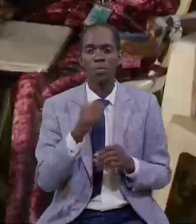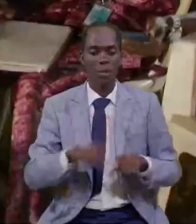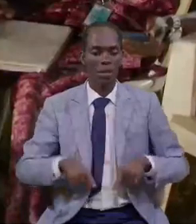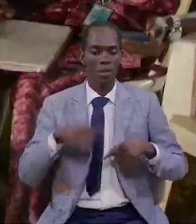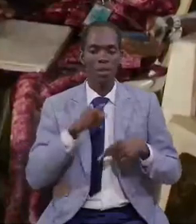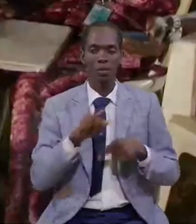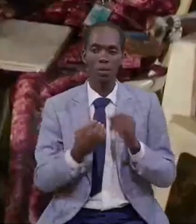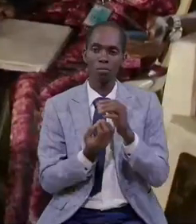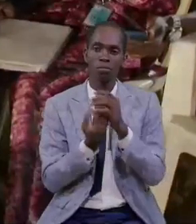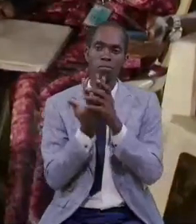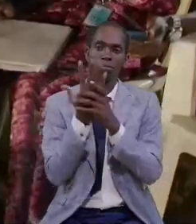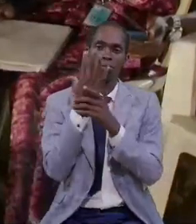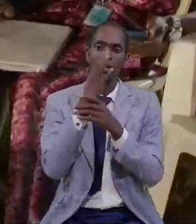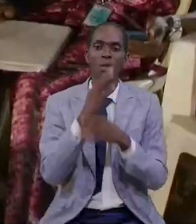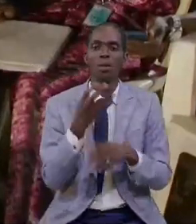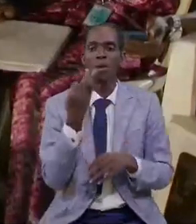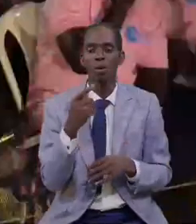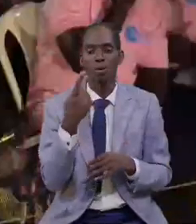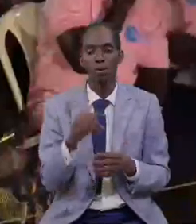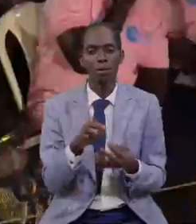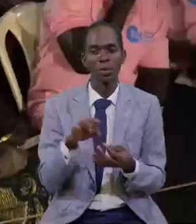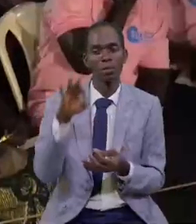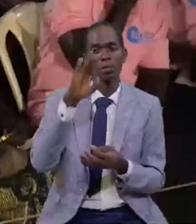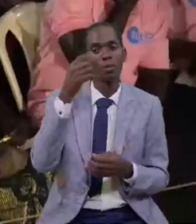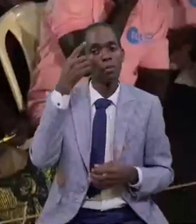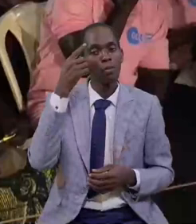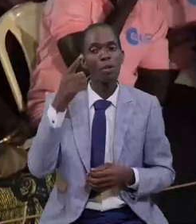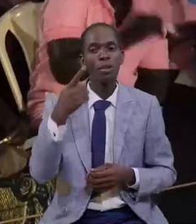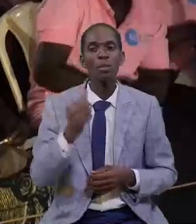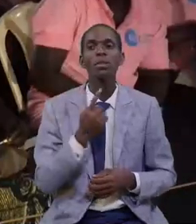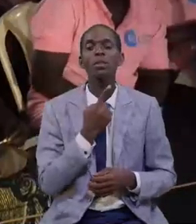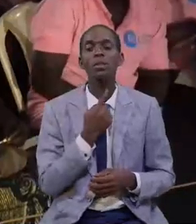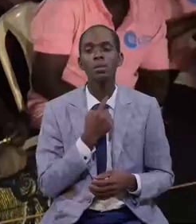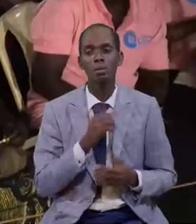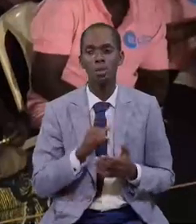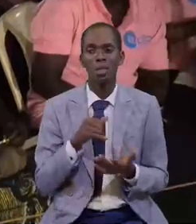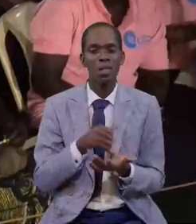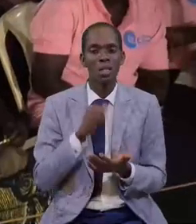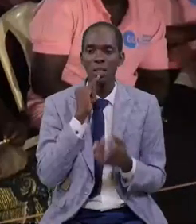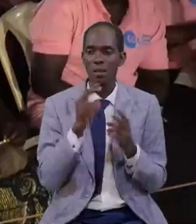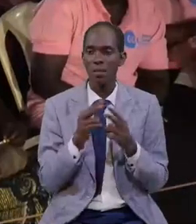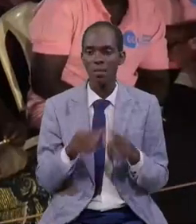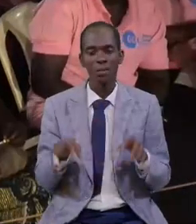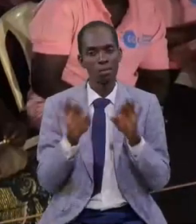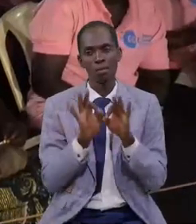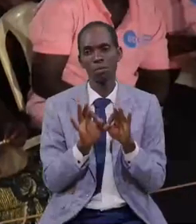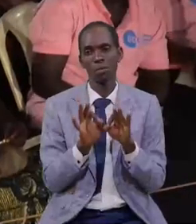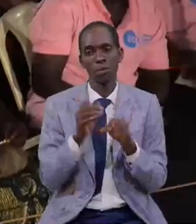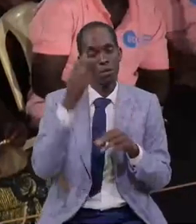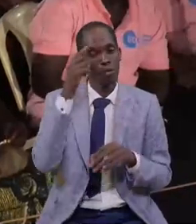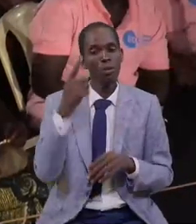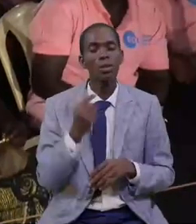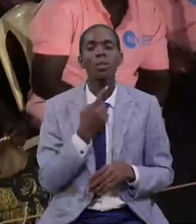viv de l'esprit pour les assoifer c'est très important pour les